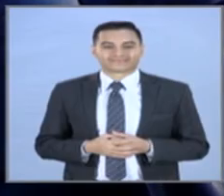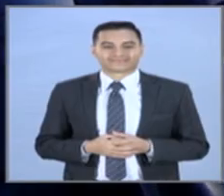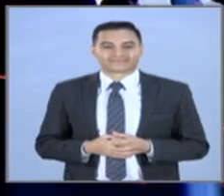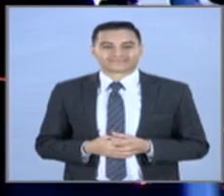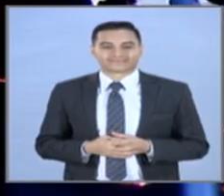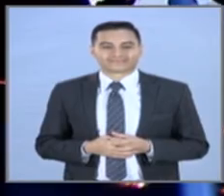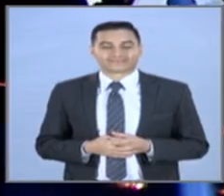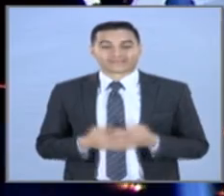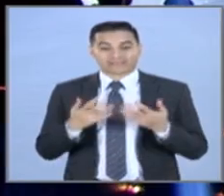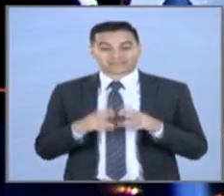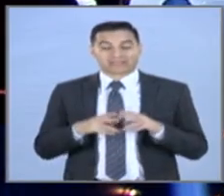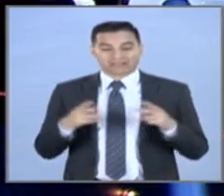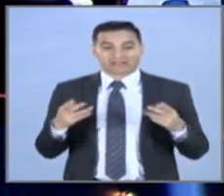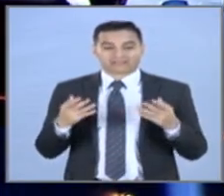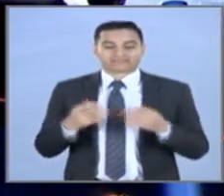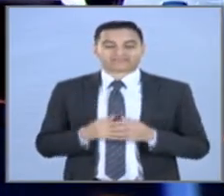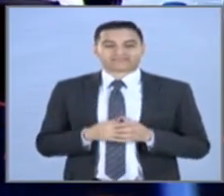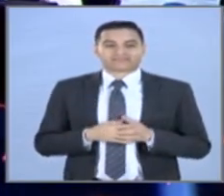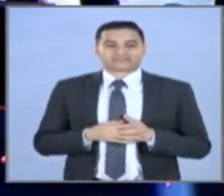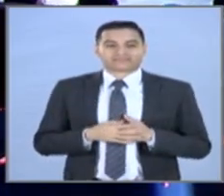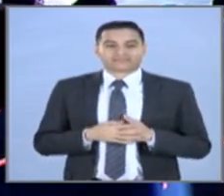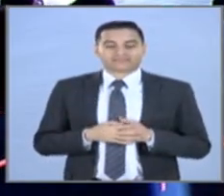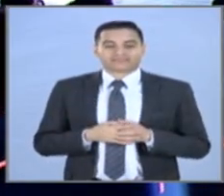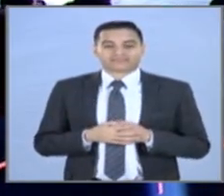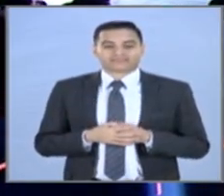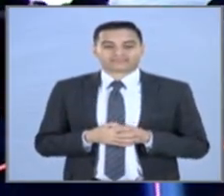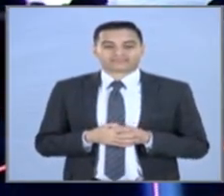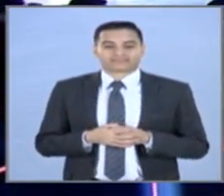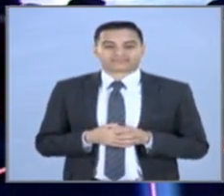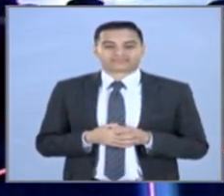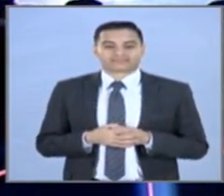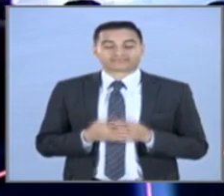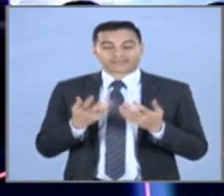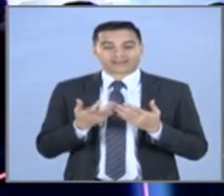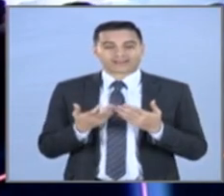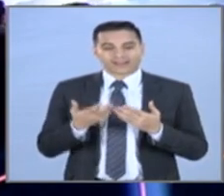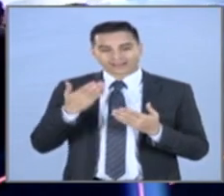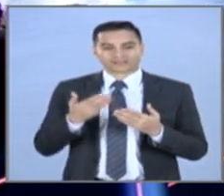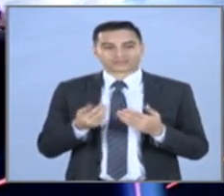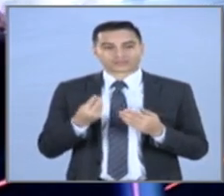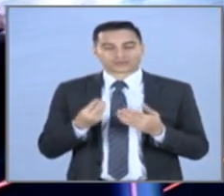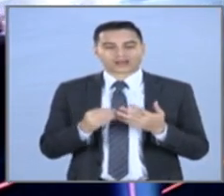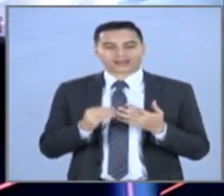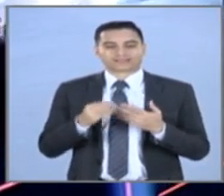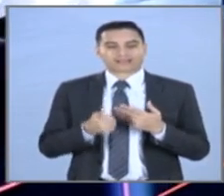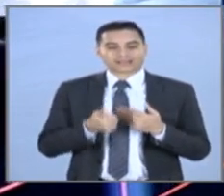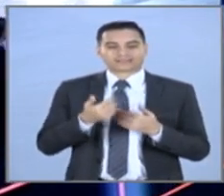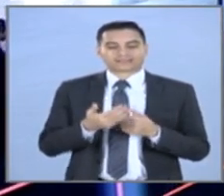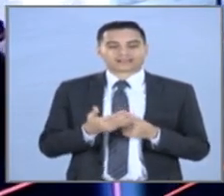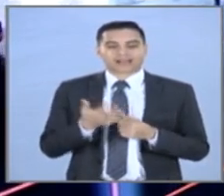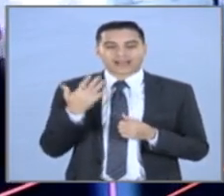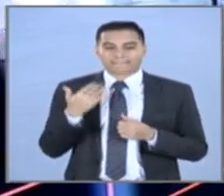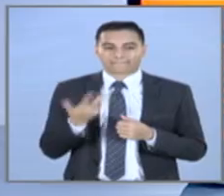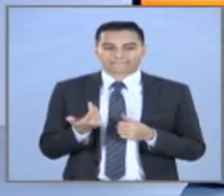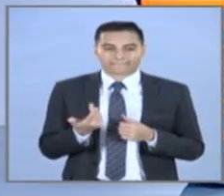النتيجه اتغيرت، قالت برايا حسنتوا السكور شوية يا عمر. برافو يا عمر. كنتوا